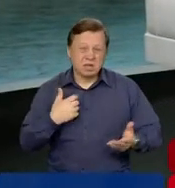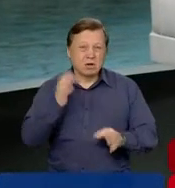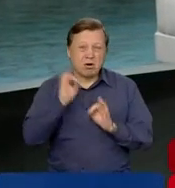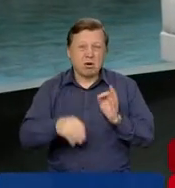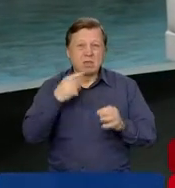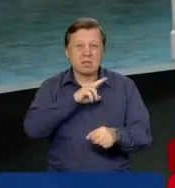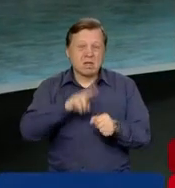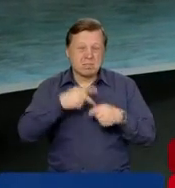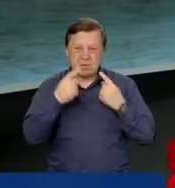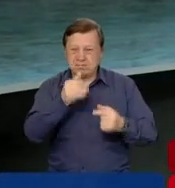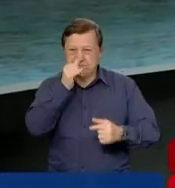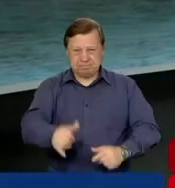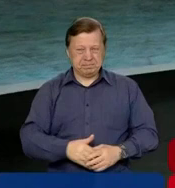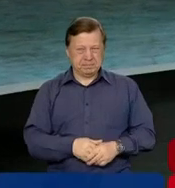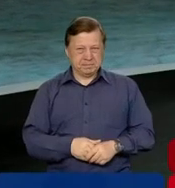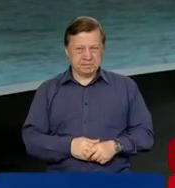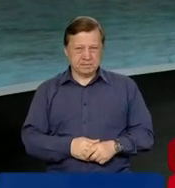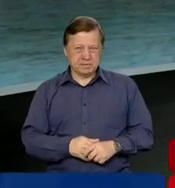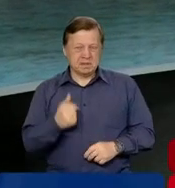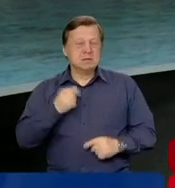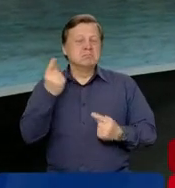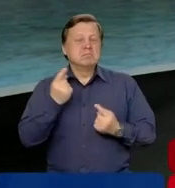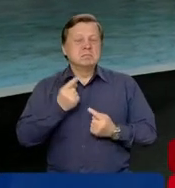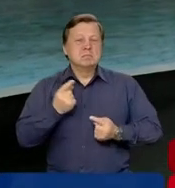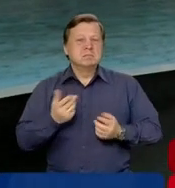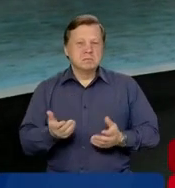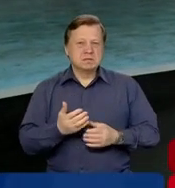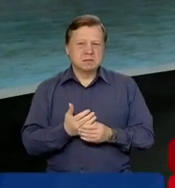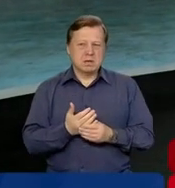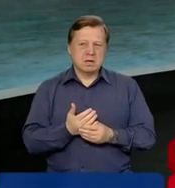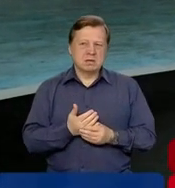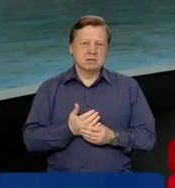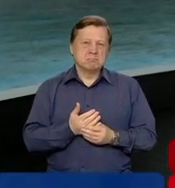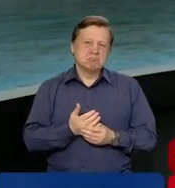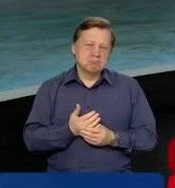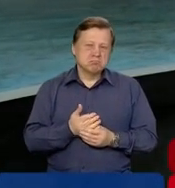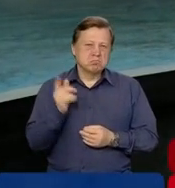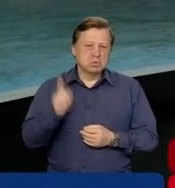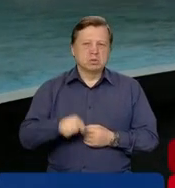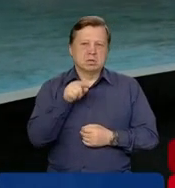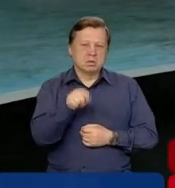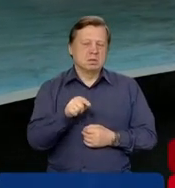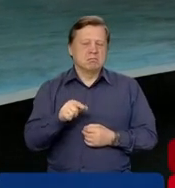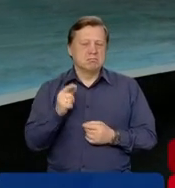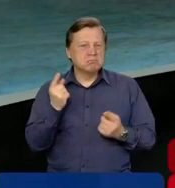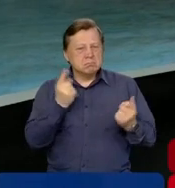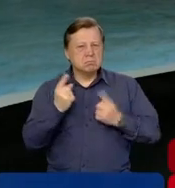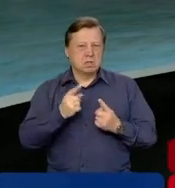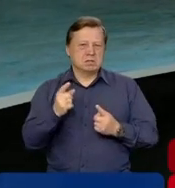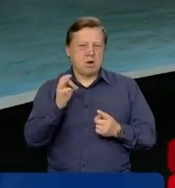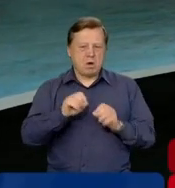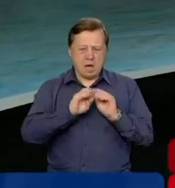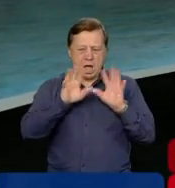konkretną datę i wydaje mi się, że no tu już należy myśleć o tym z punktu widzenia epidemiologicznego, oczywiście